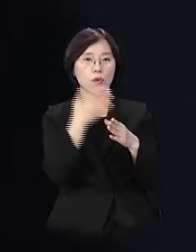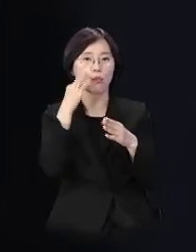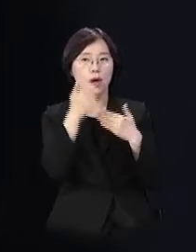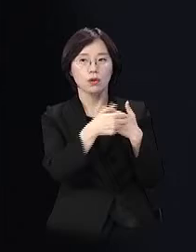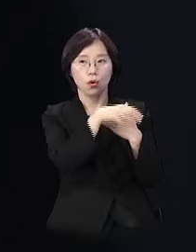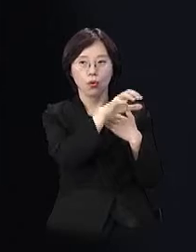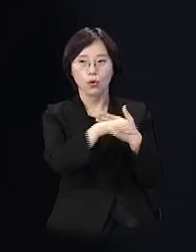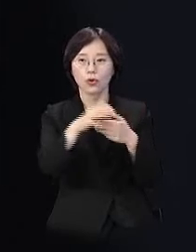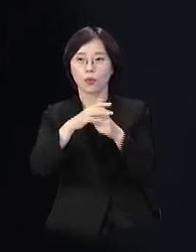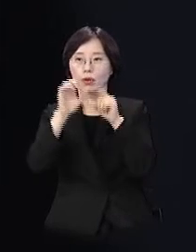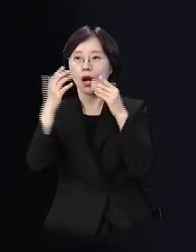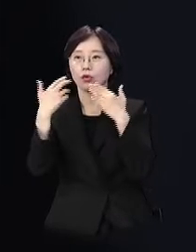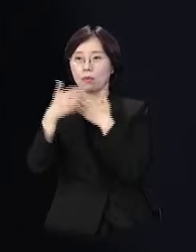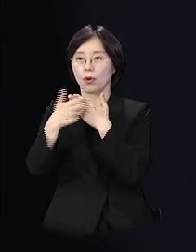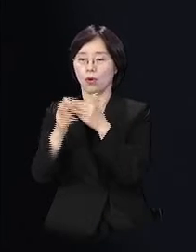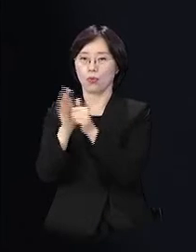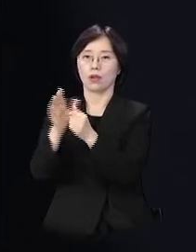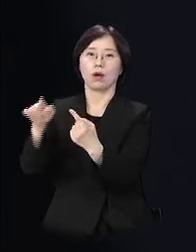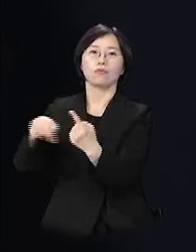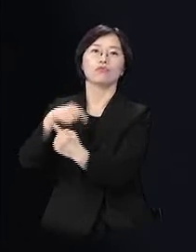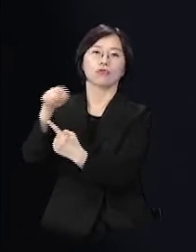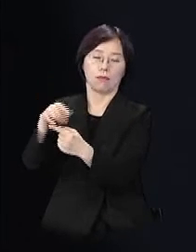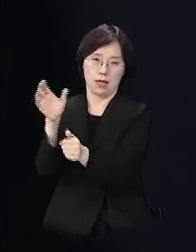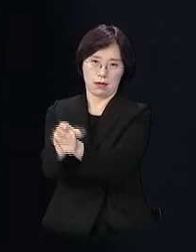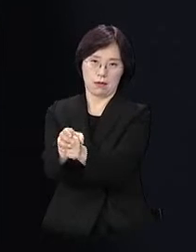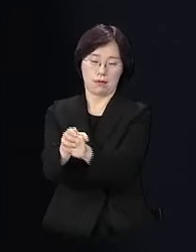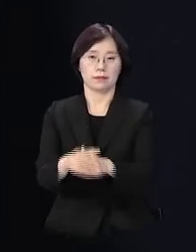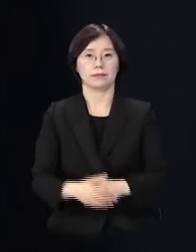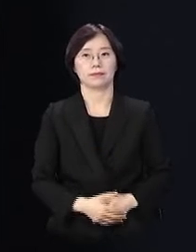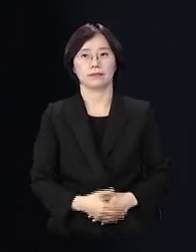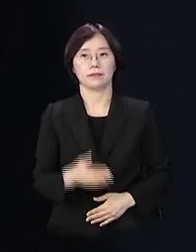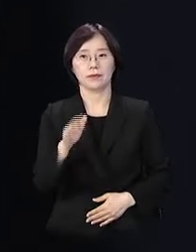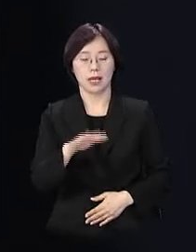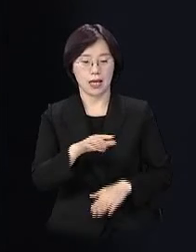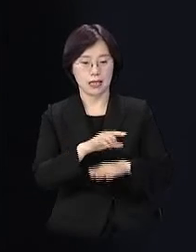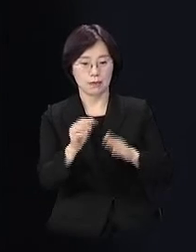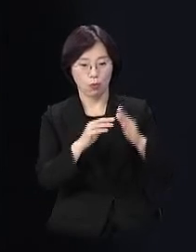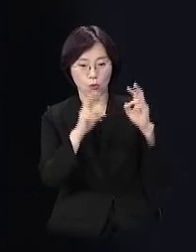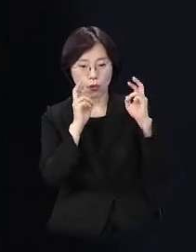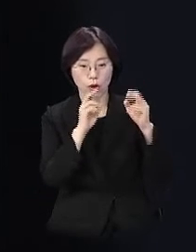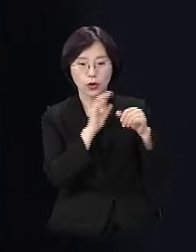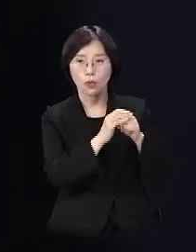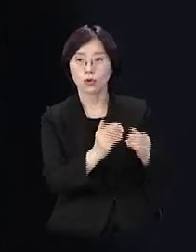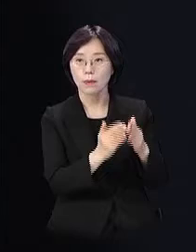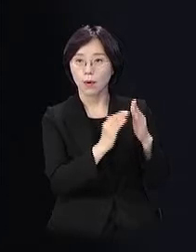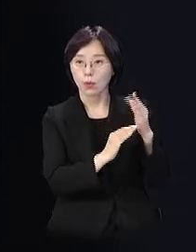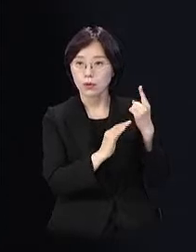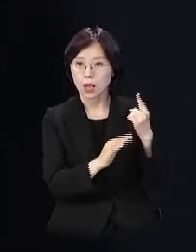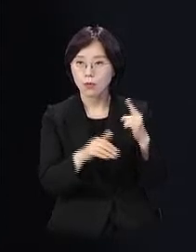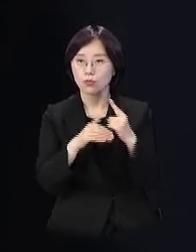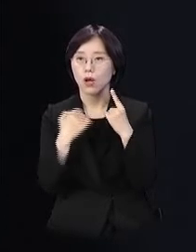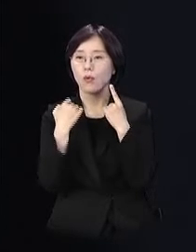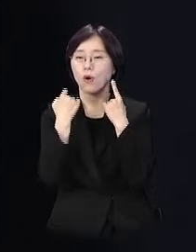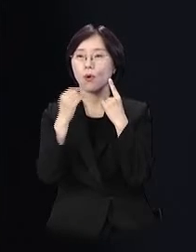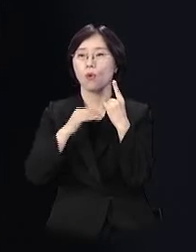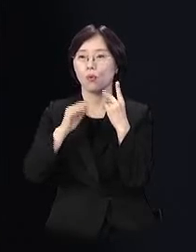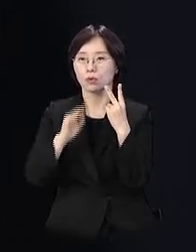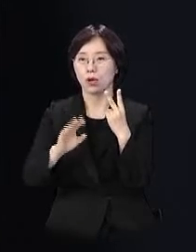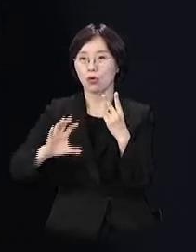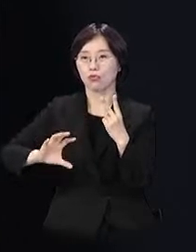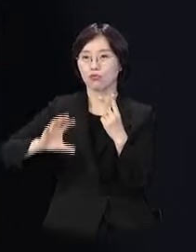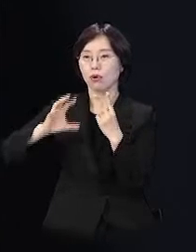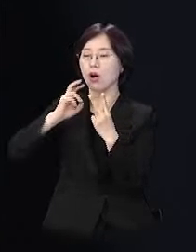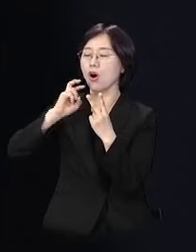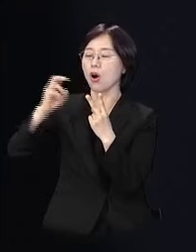어려워 는 경북대병원 에 위탁 운영할 방침입니다 다만 지방공기업 인 경보 개발공사 와 문화 관광 공사 국학